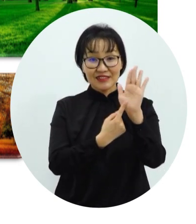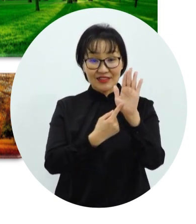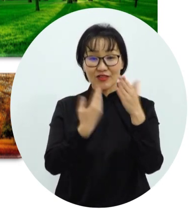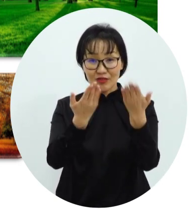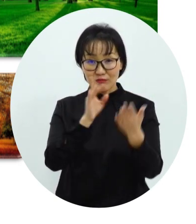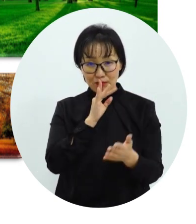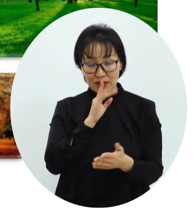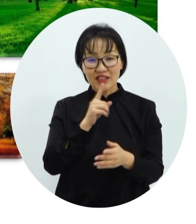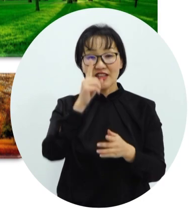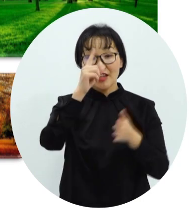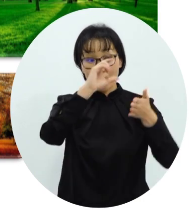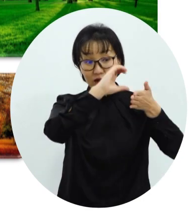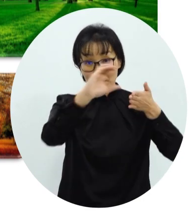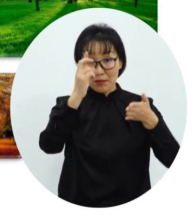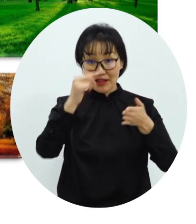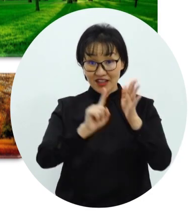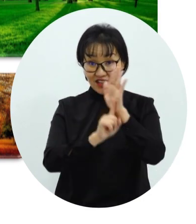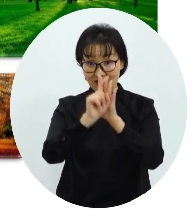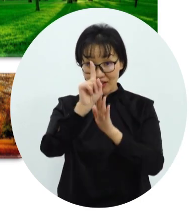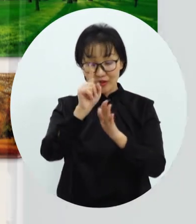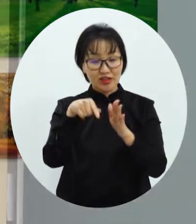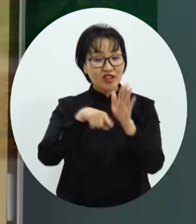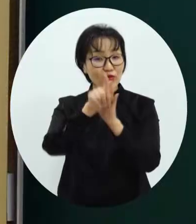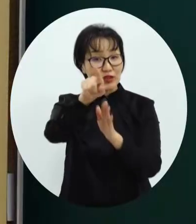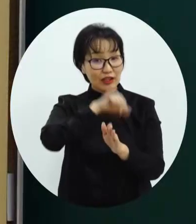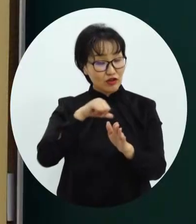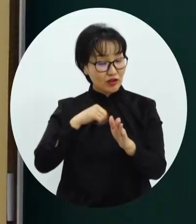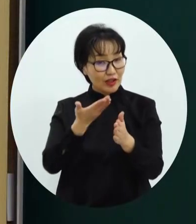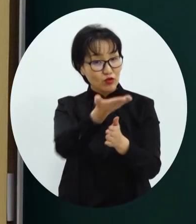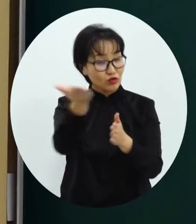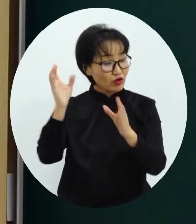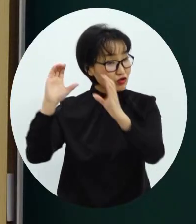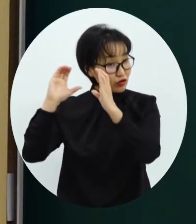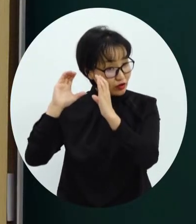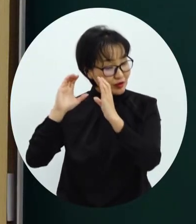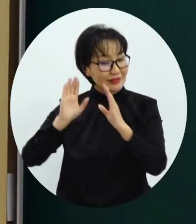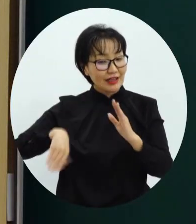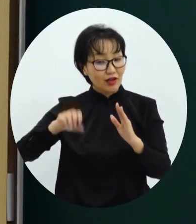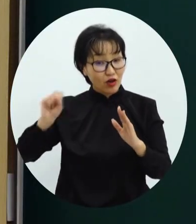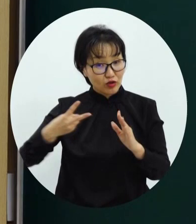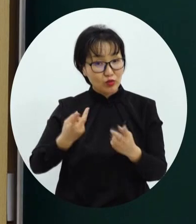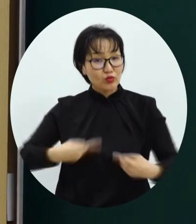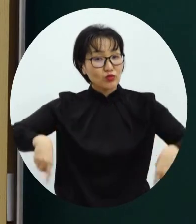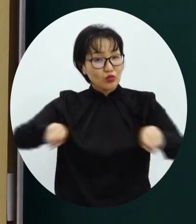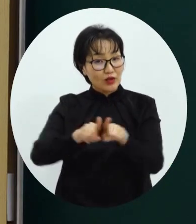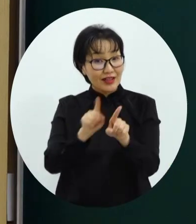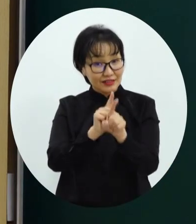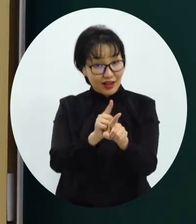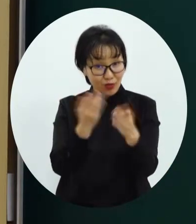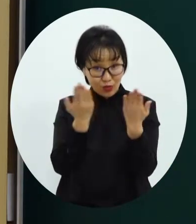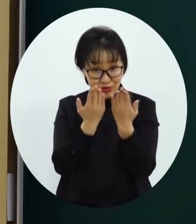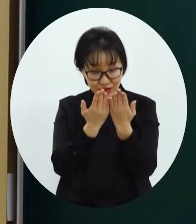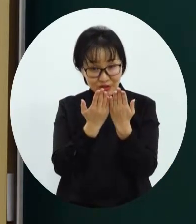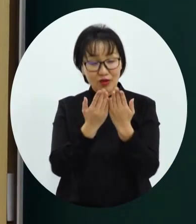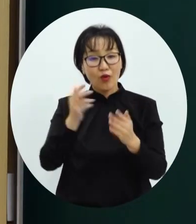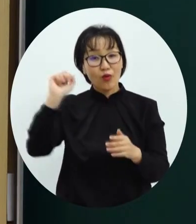Эхний удаа 1-р батгийг унших учраас эхний удаа та нар сонсно. 2-р удаа дуурайлан даган уншаарай. 3-р